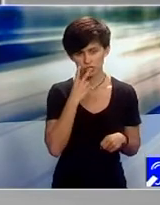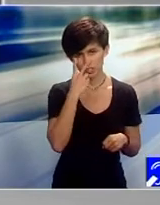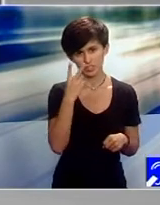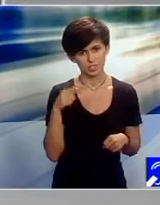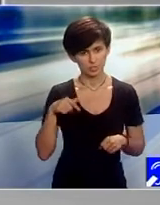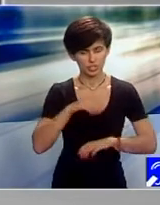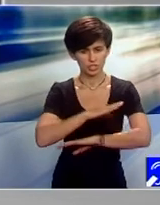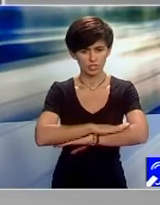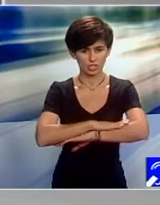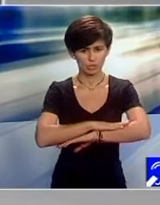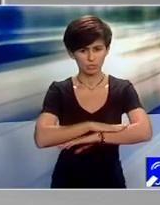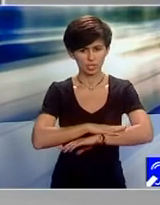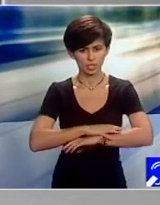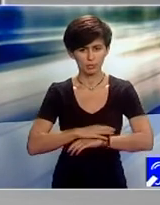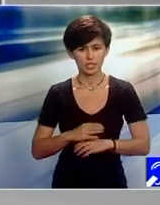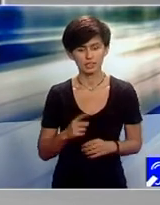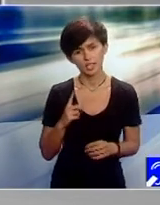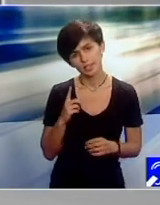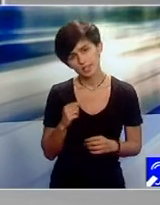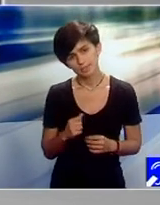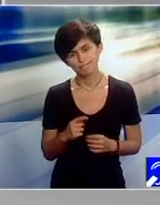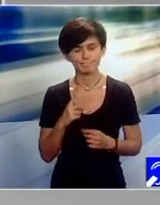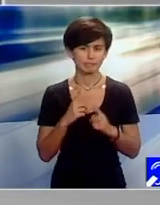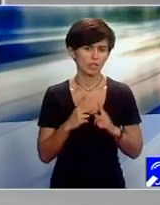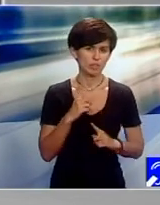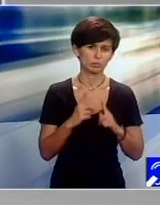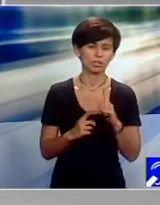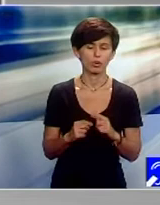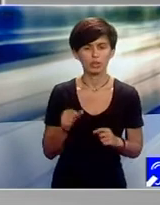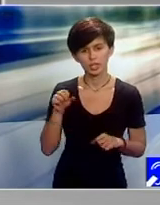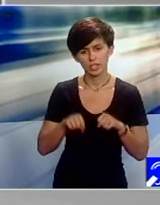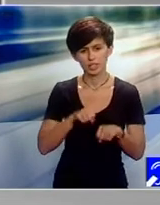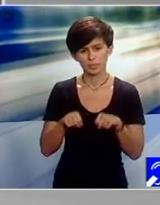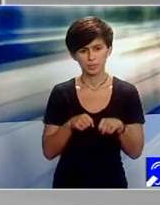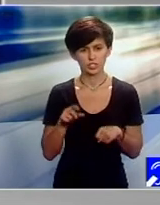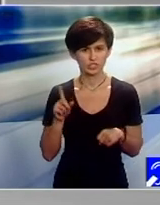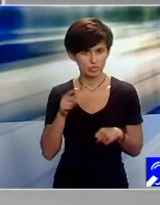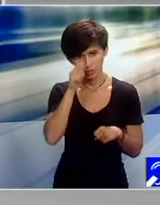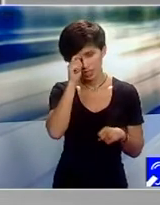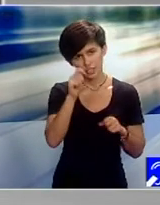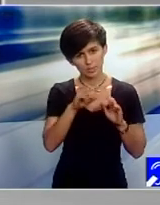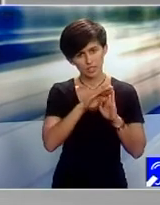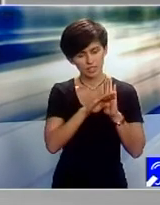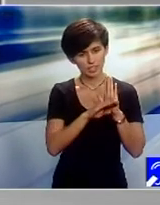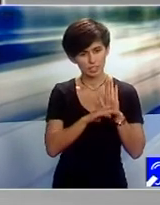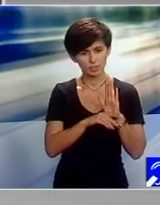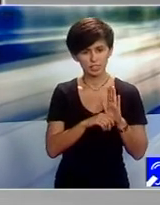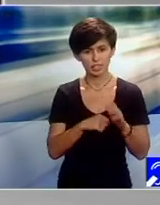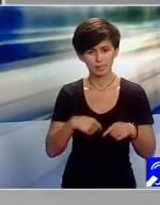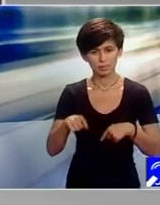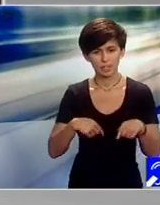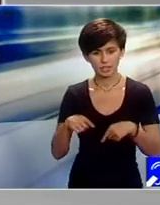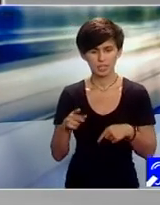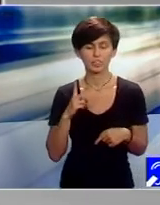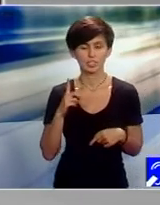și unii bicicliști sunt indisciplinați în trafic, dar cu toți ar trebui să înțeleagă că sunt parteneri în ceea